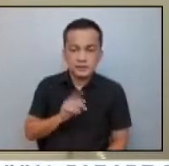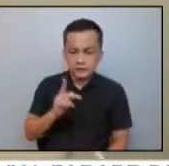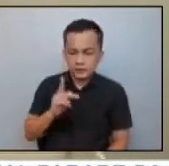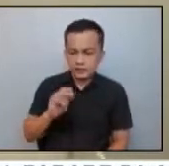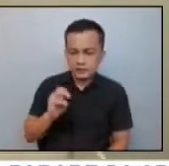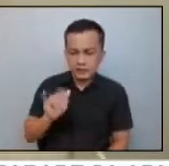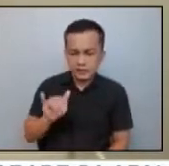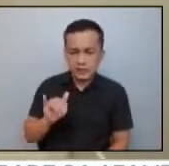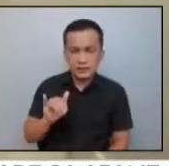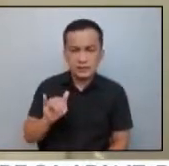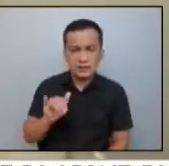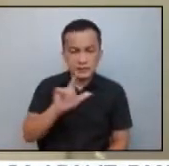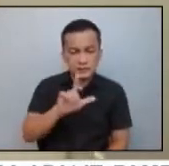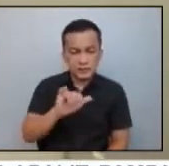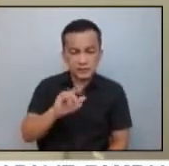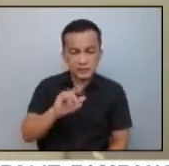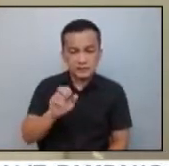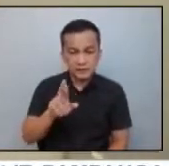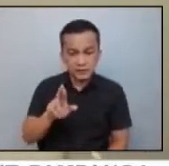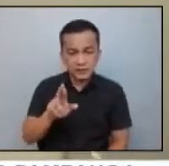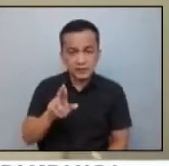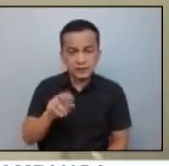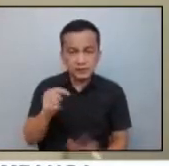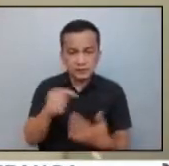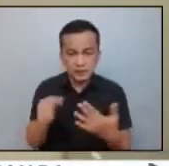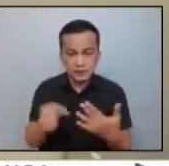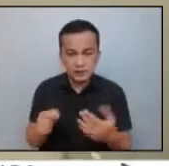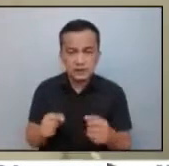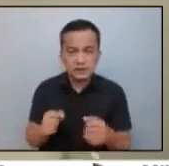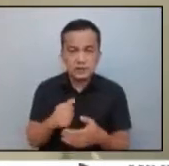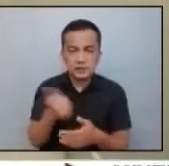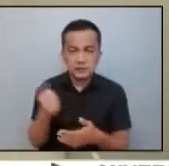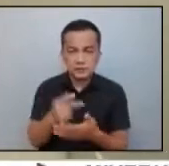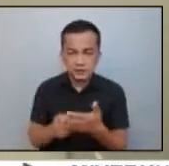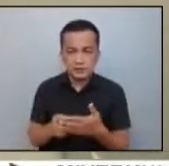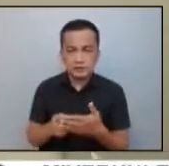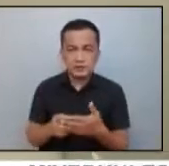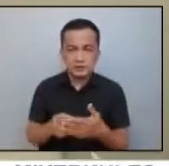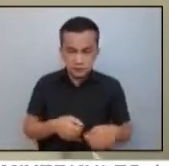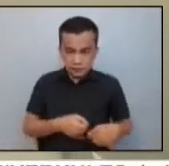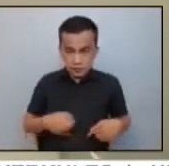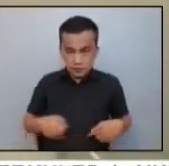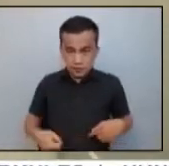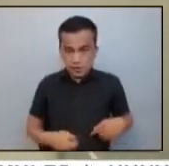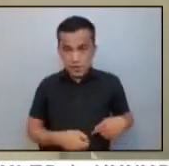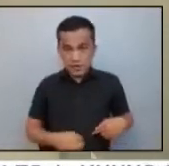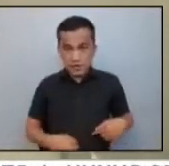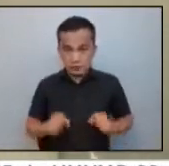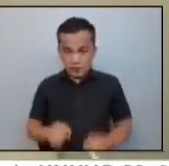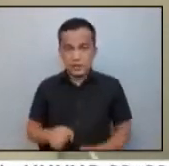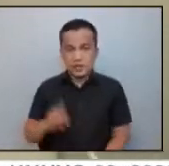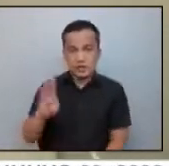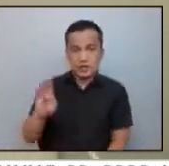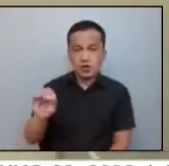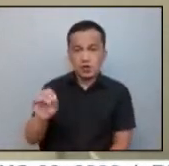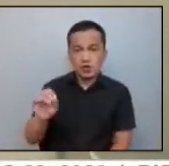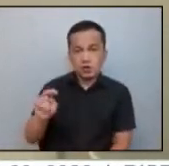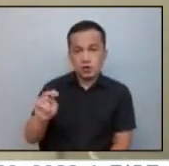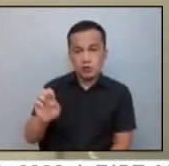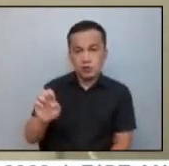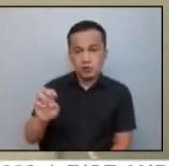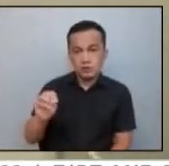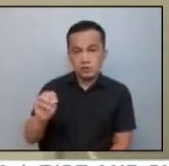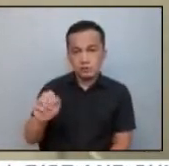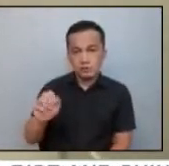o atay, at pwede rin po ang ibang parte po ng bituka. And even yung bone marrow po, no, pwede rin po itong